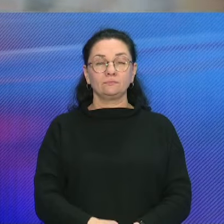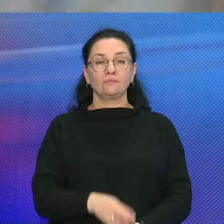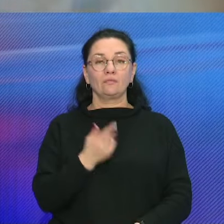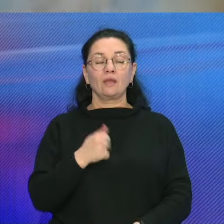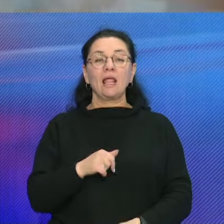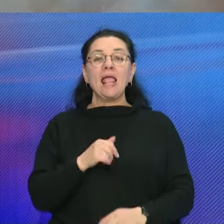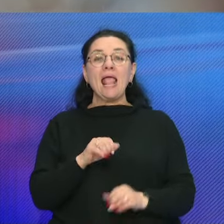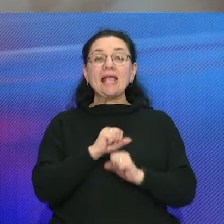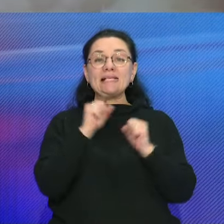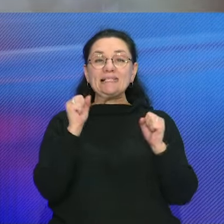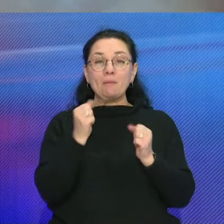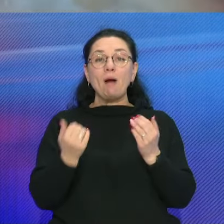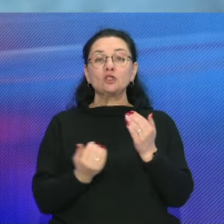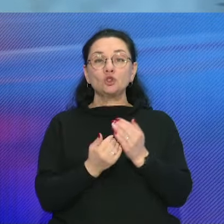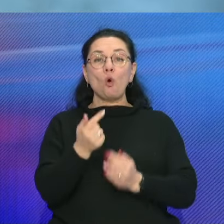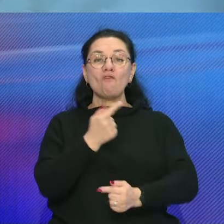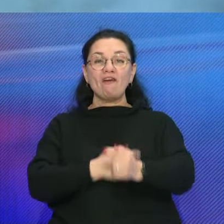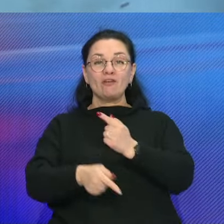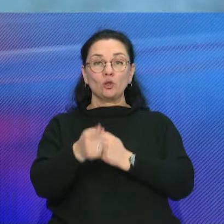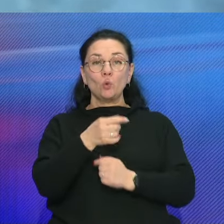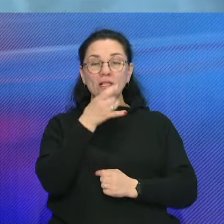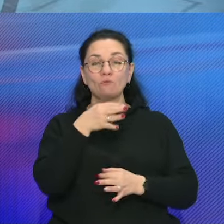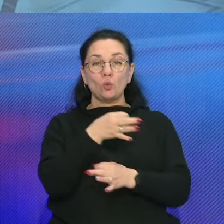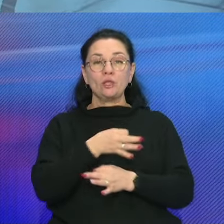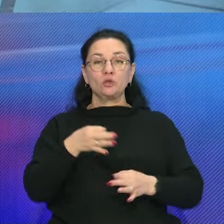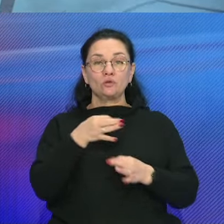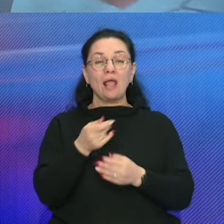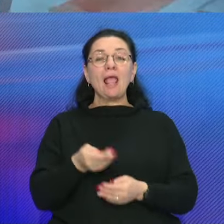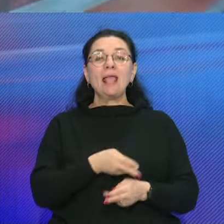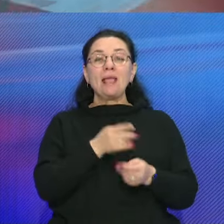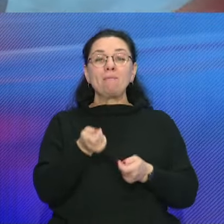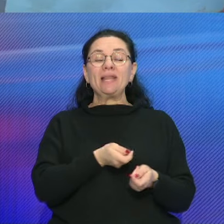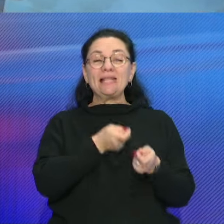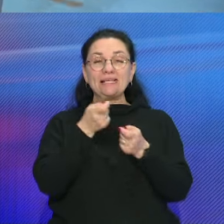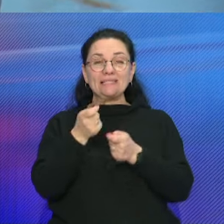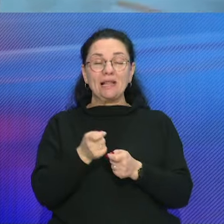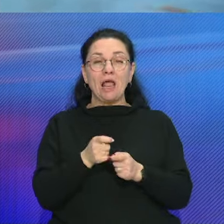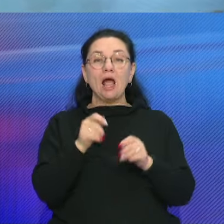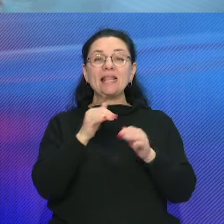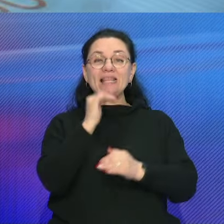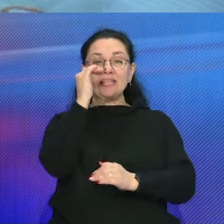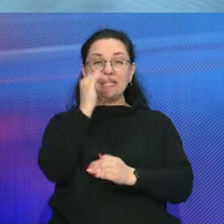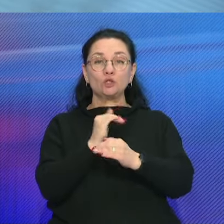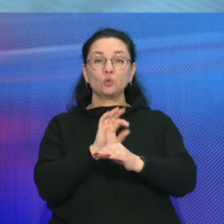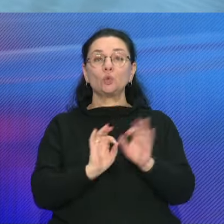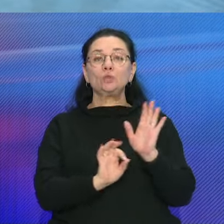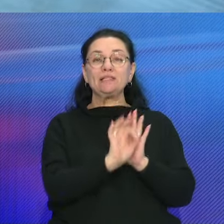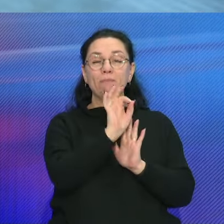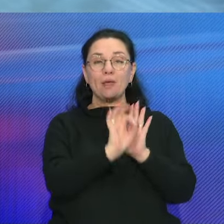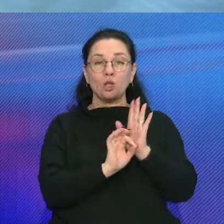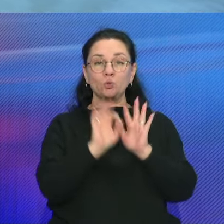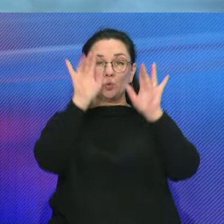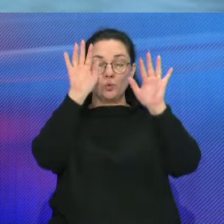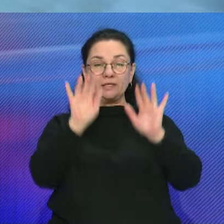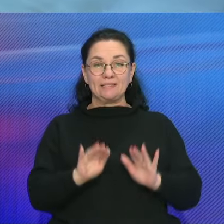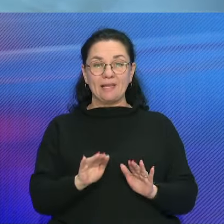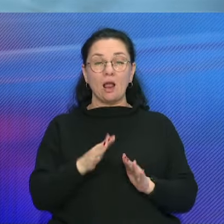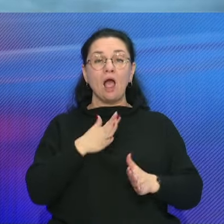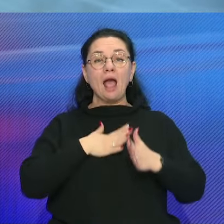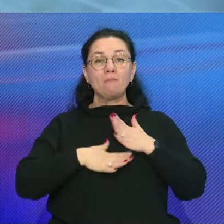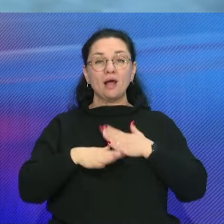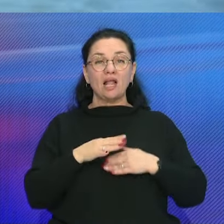Зима снова вернулась в Беларуси и принесла с собой низкие температуры и опадки. Правда, такое надворье порадовало далеко